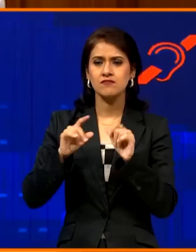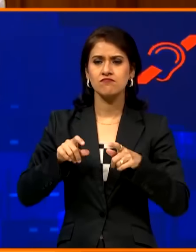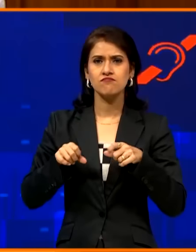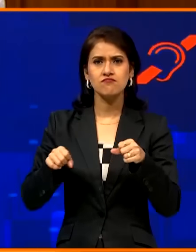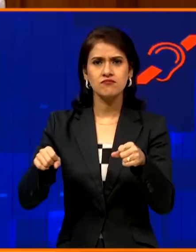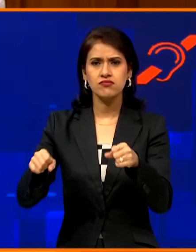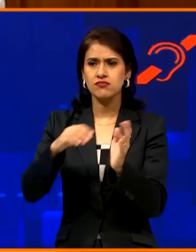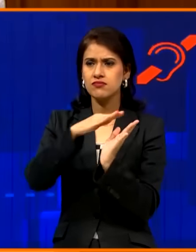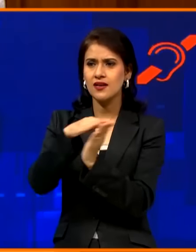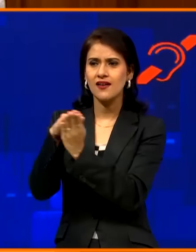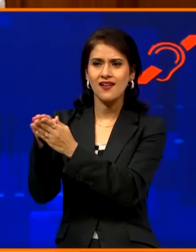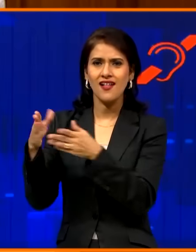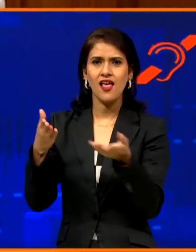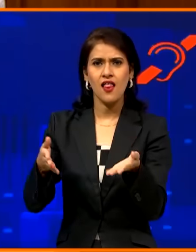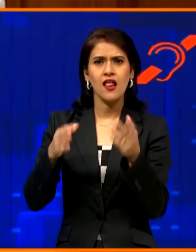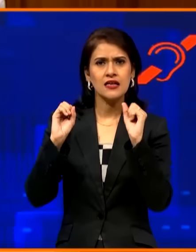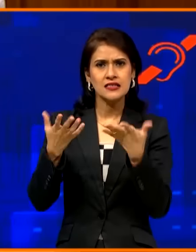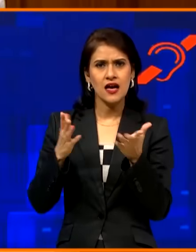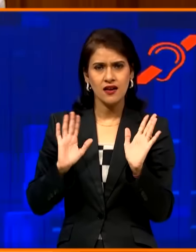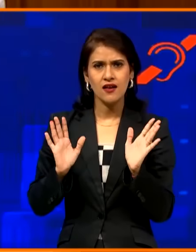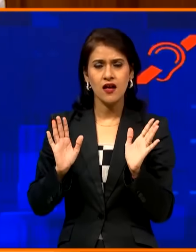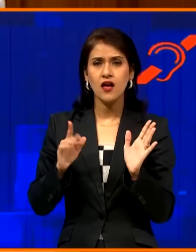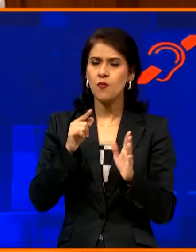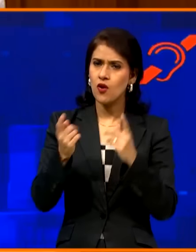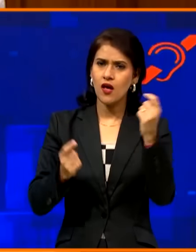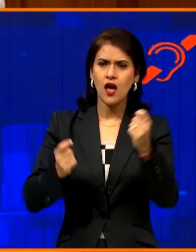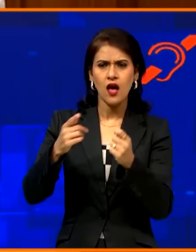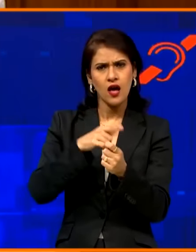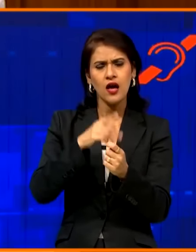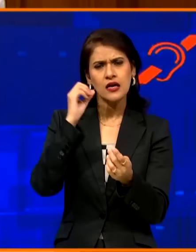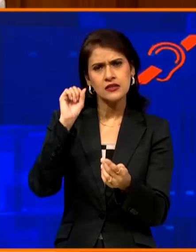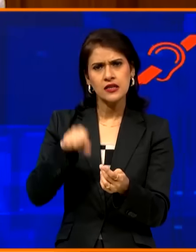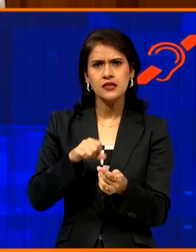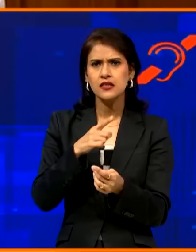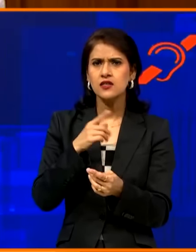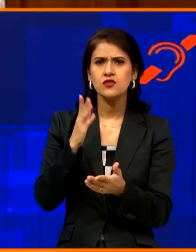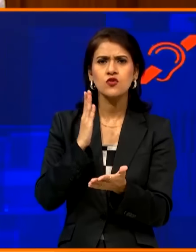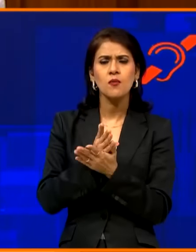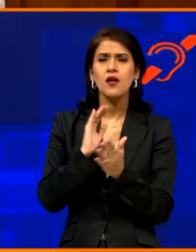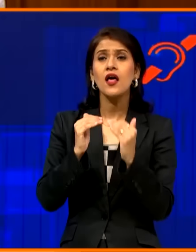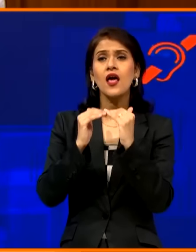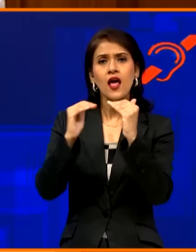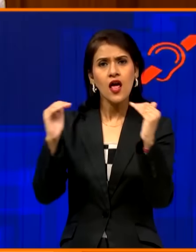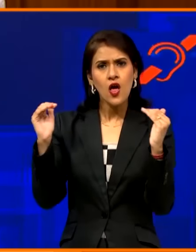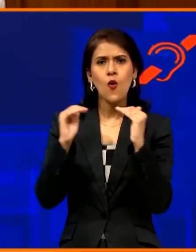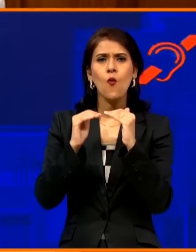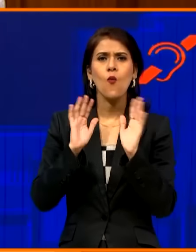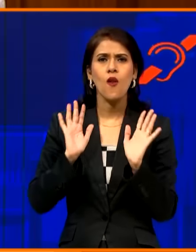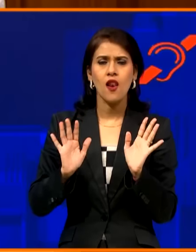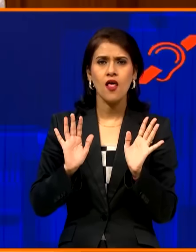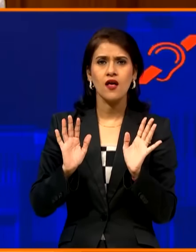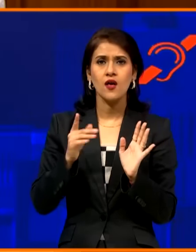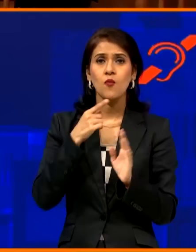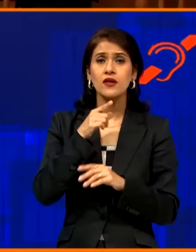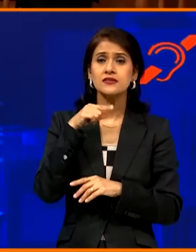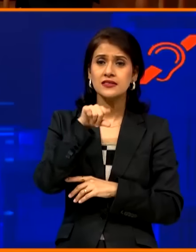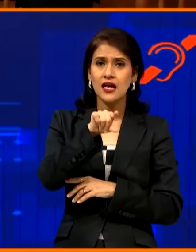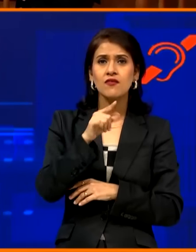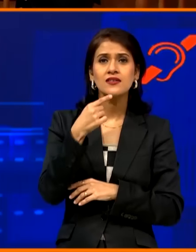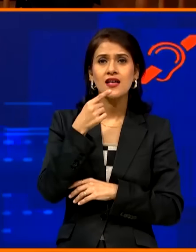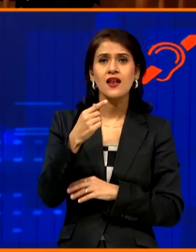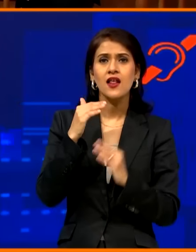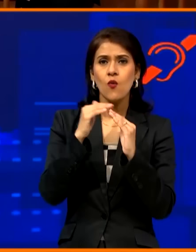जरूरत नहीं पड़नी चाहिए थी है ना जो दावा करते हैं कि सबके साथ बराबरी है उन्हीं को ऐसा मामला नहीं करना चाहिए था